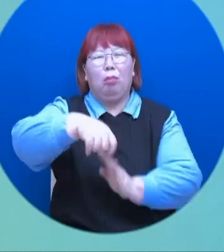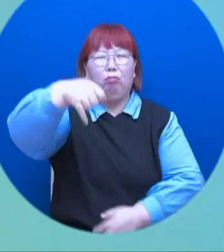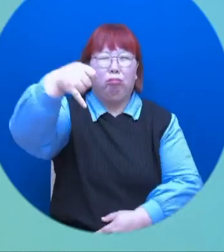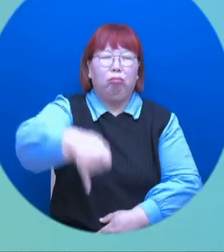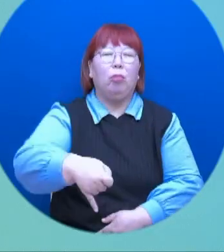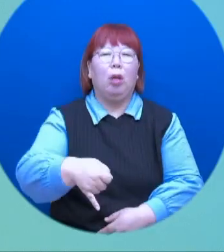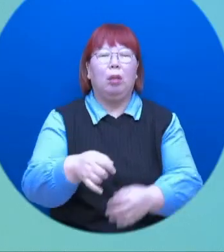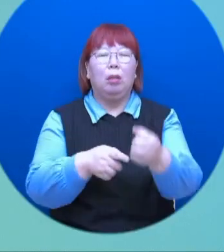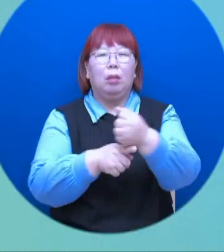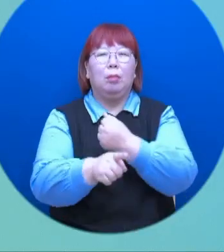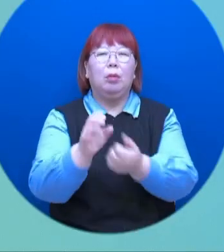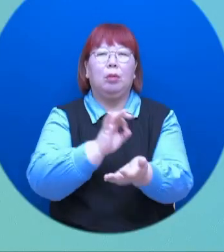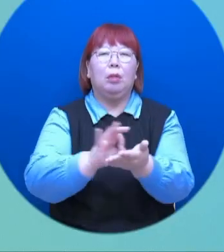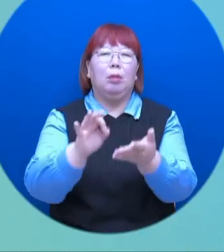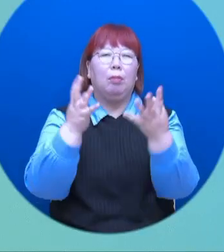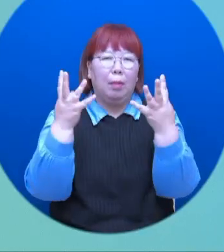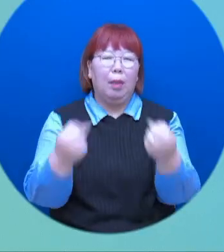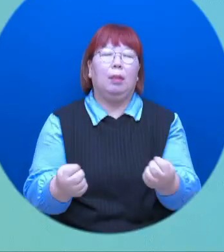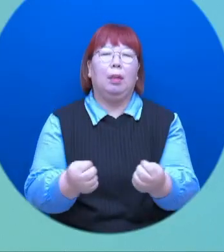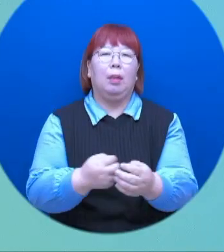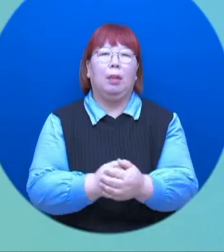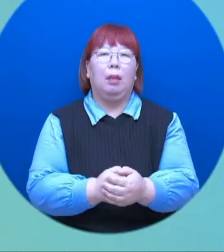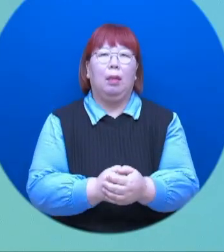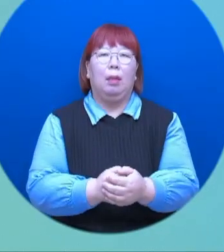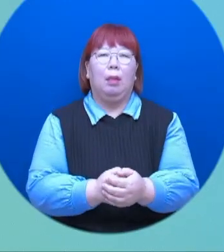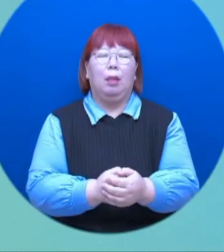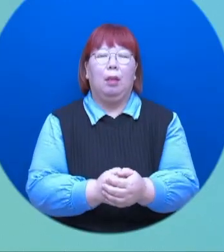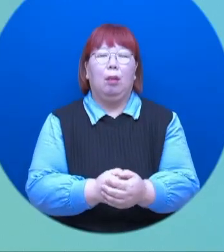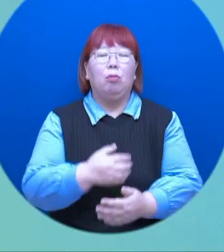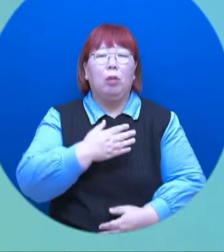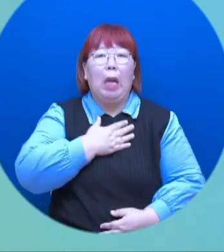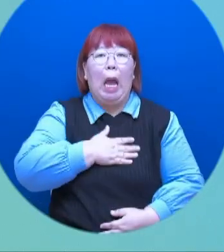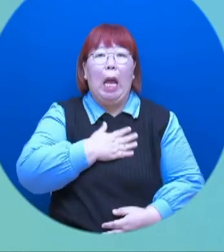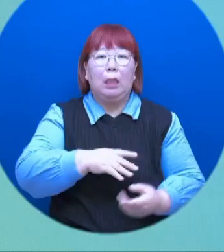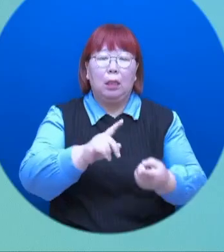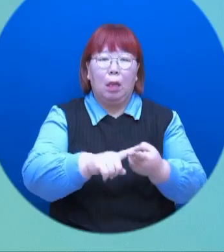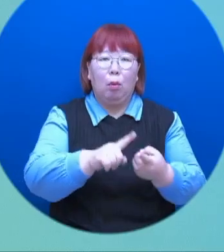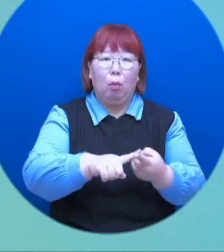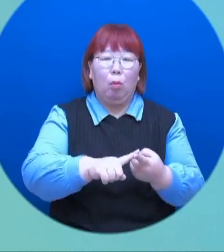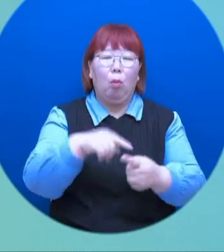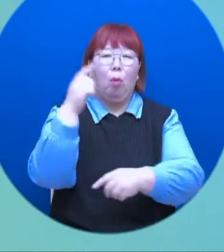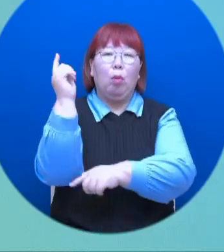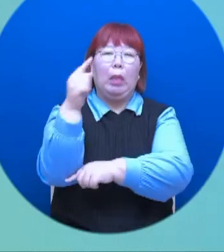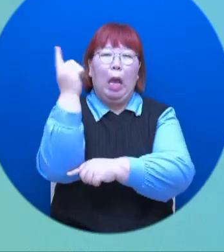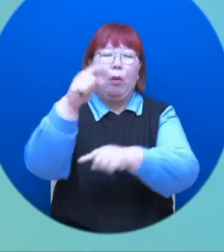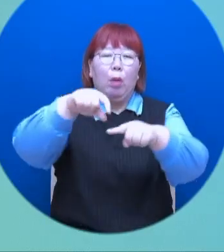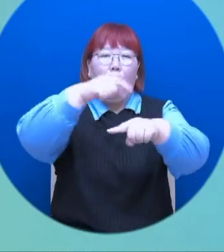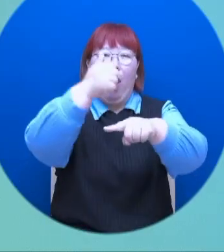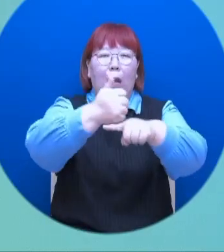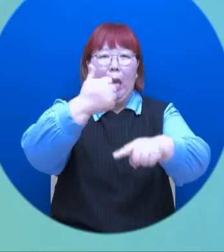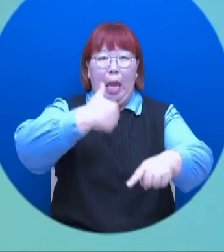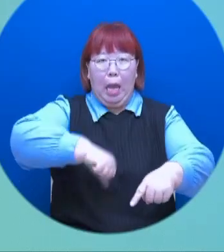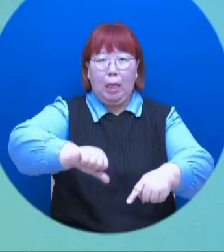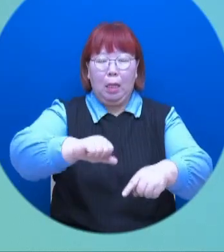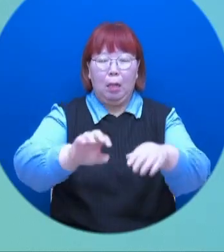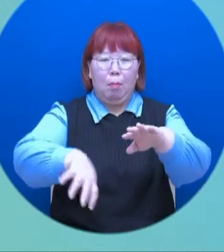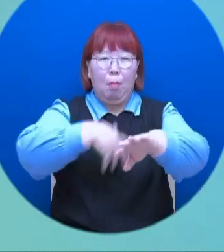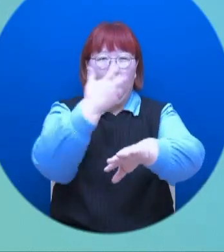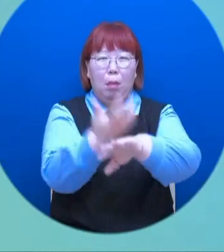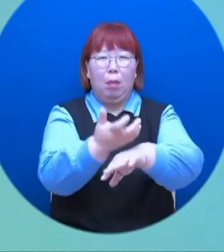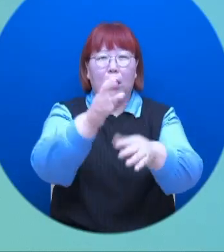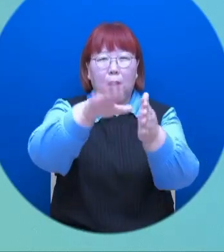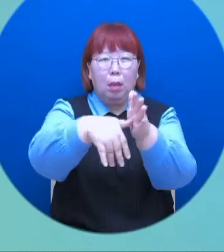많이 씁니다. 우리가 잘 알고 있는 대로 압살롬이 쿠데타를 일으킬 때 다윗이 도망갑니다.